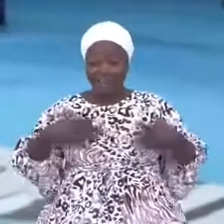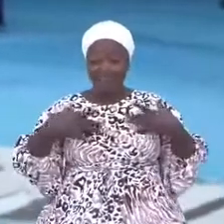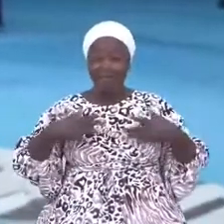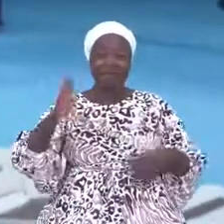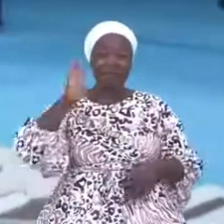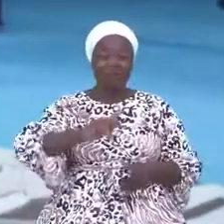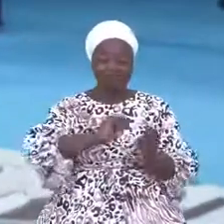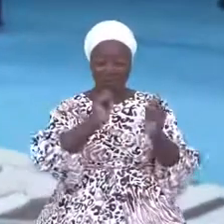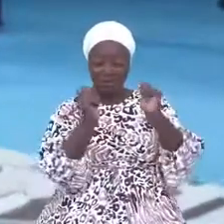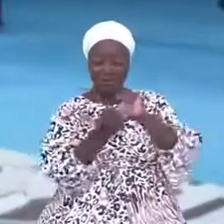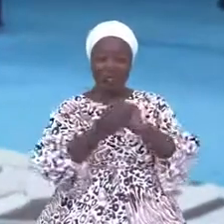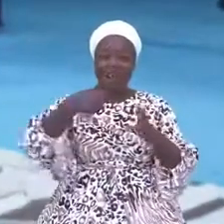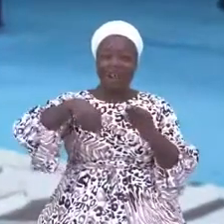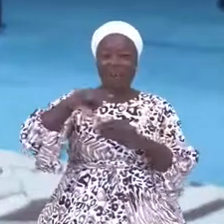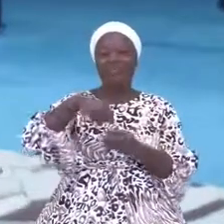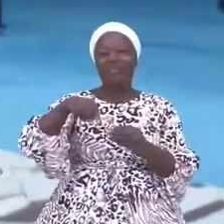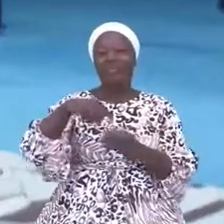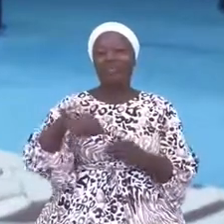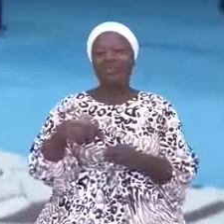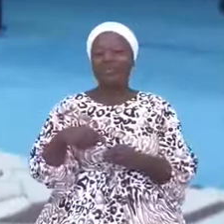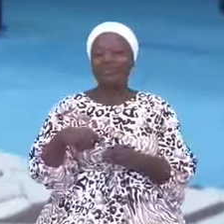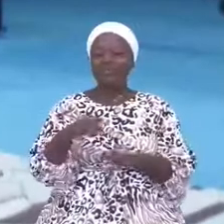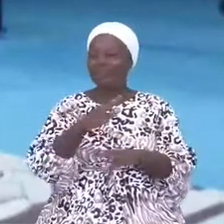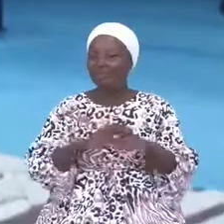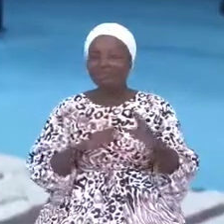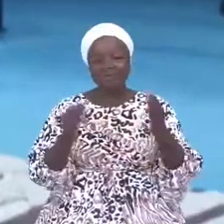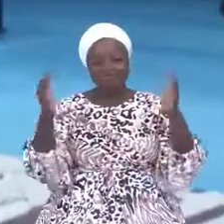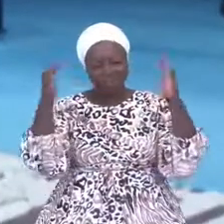Ma vie sera transformée.